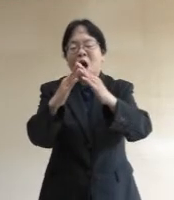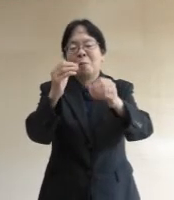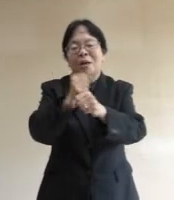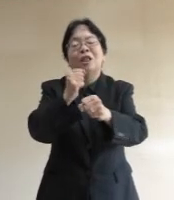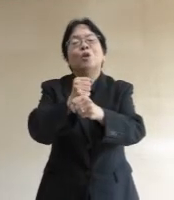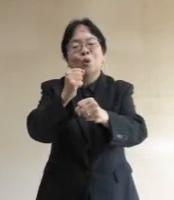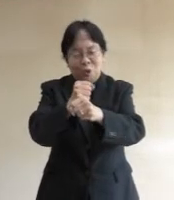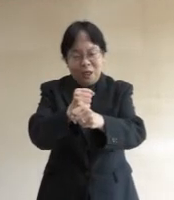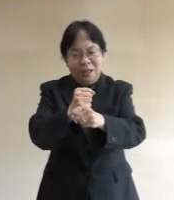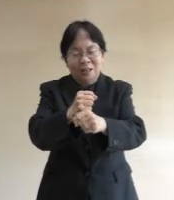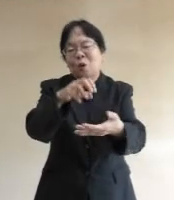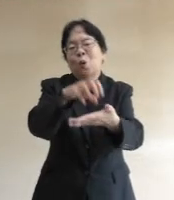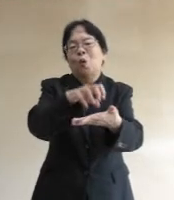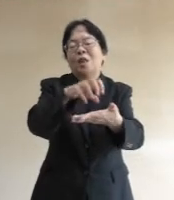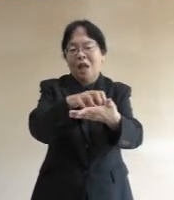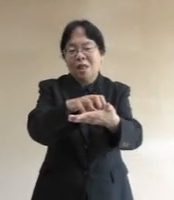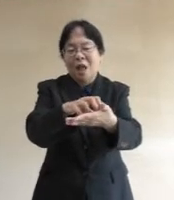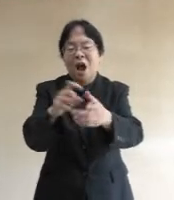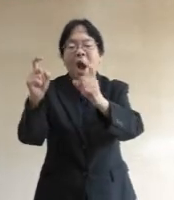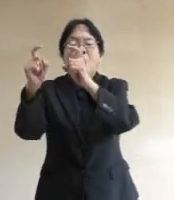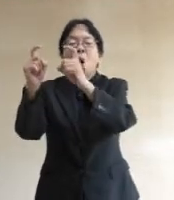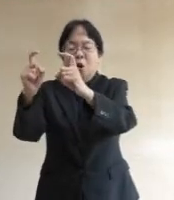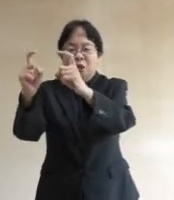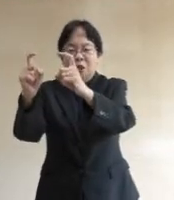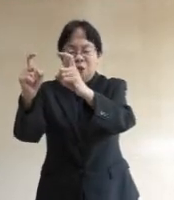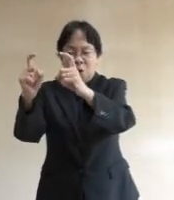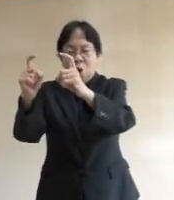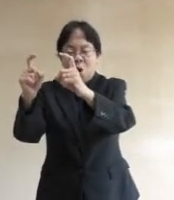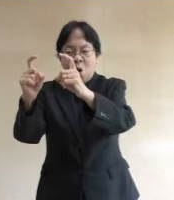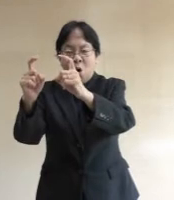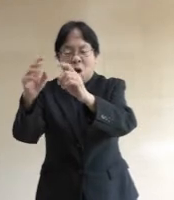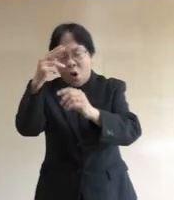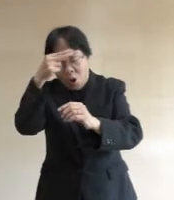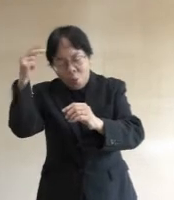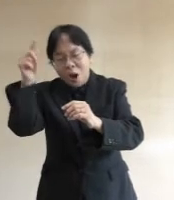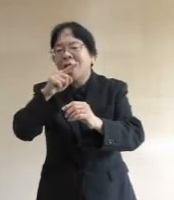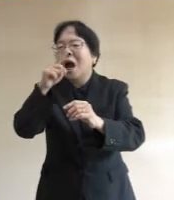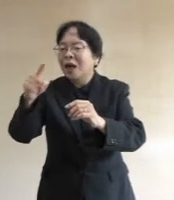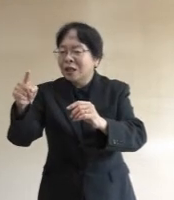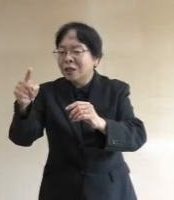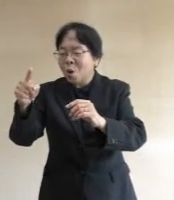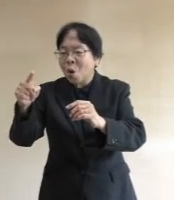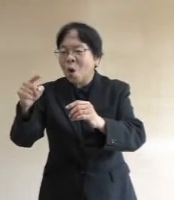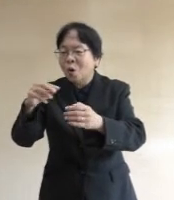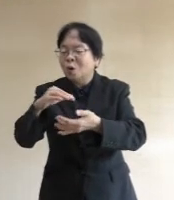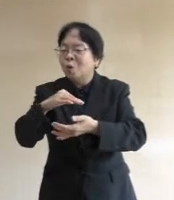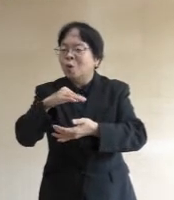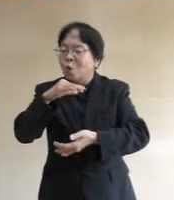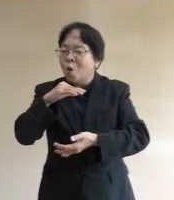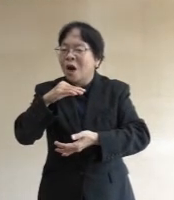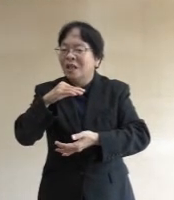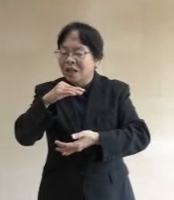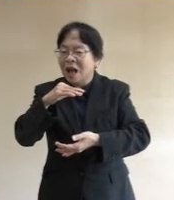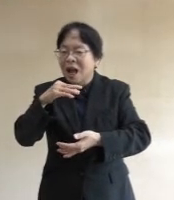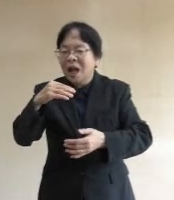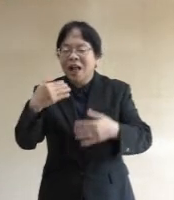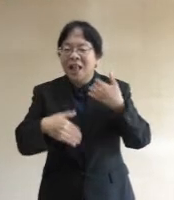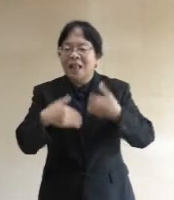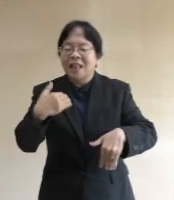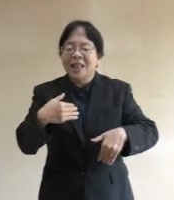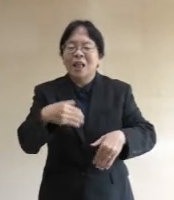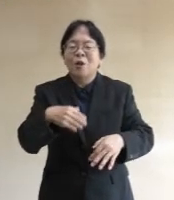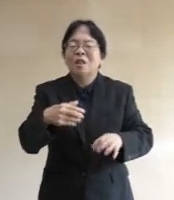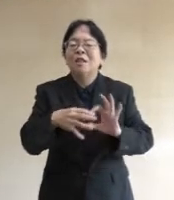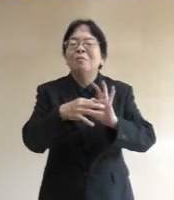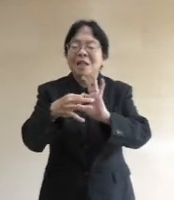で、まあ、お城のところはねこうみんな、若い世代あるいはシニアがねこの楽しみながら